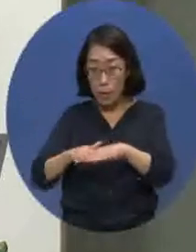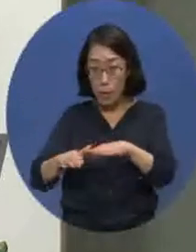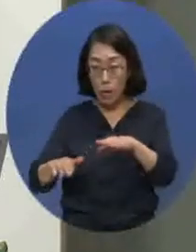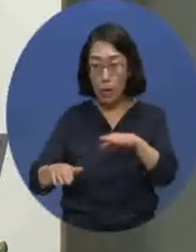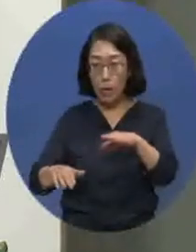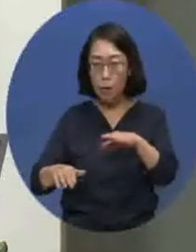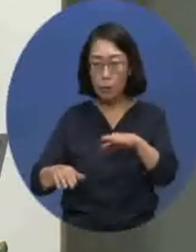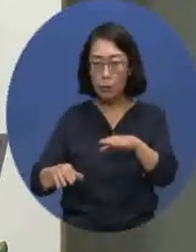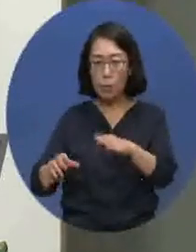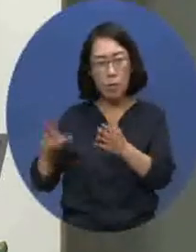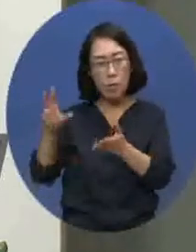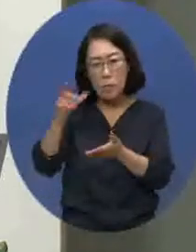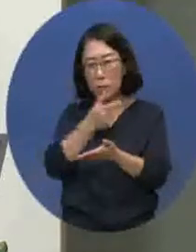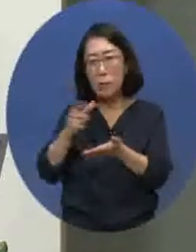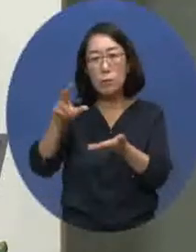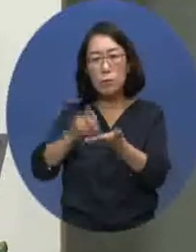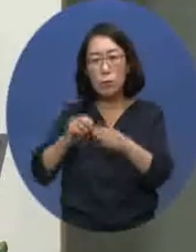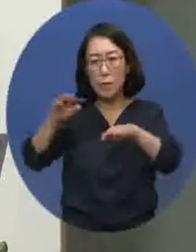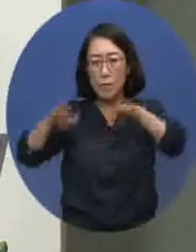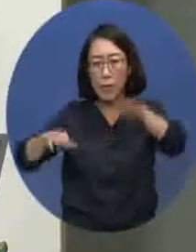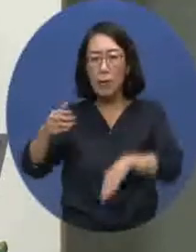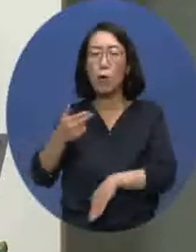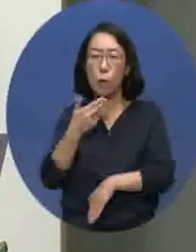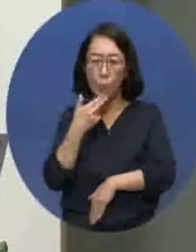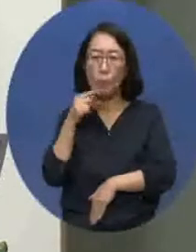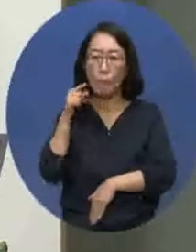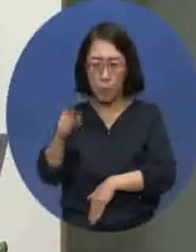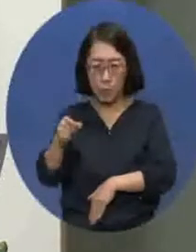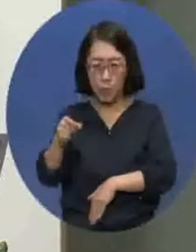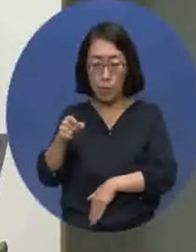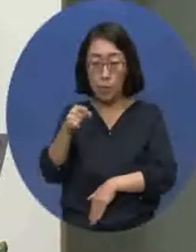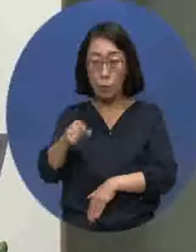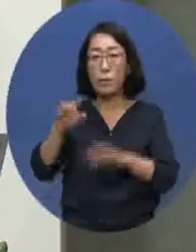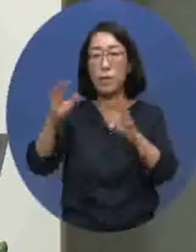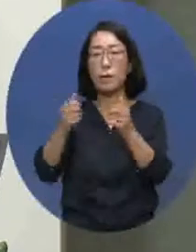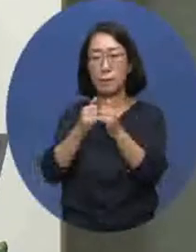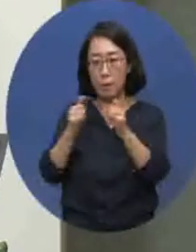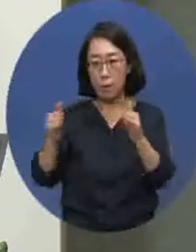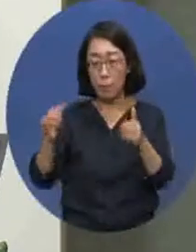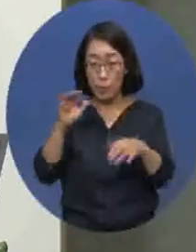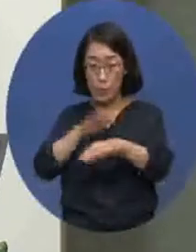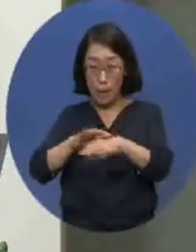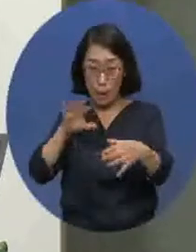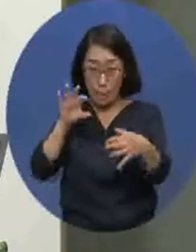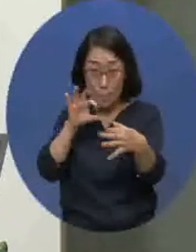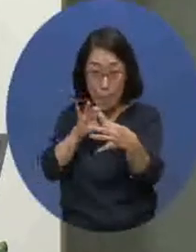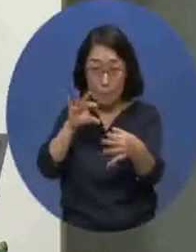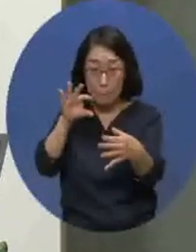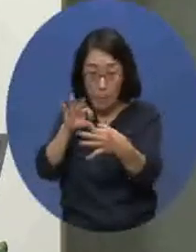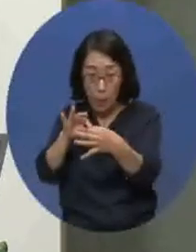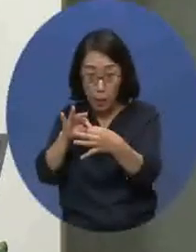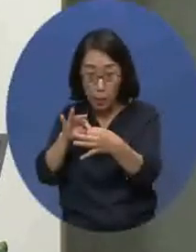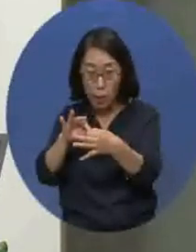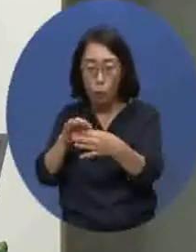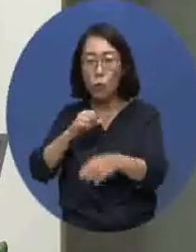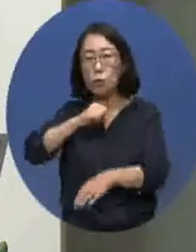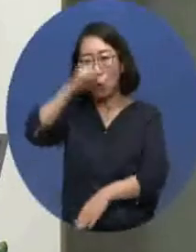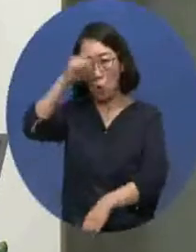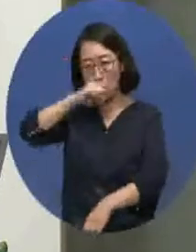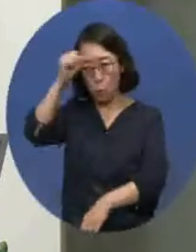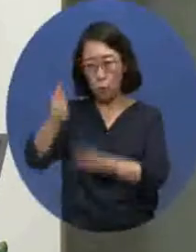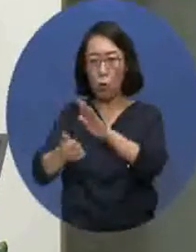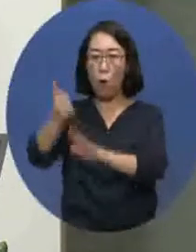되는 정책 그것이 이제 국민과 직결된 정책 일대 성공의 정책이라고 보지 않습니까 그